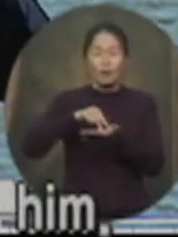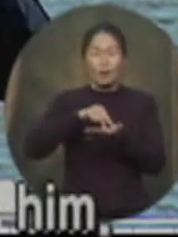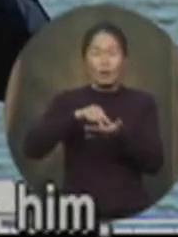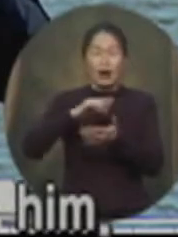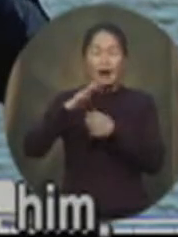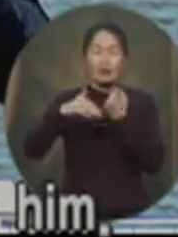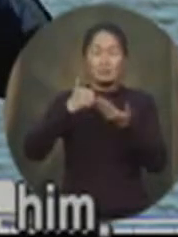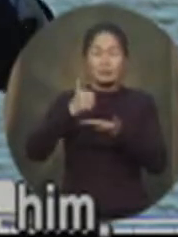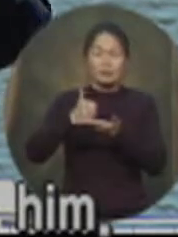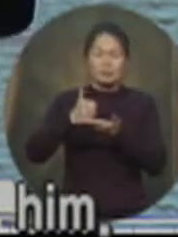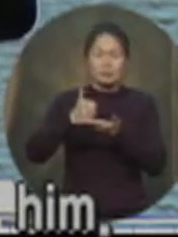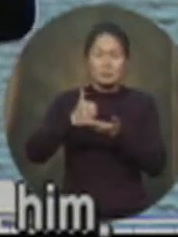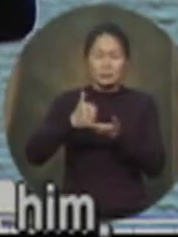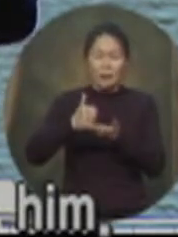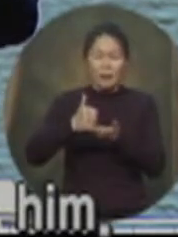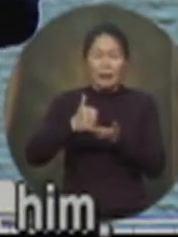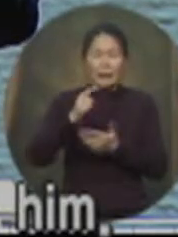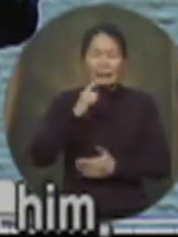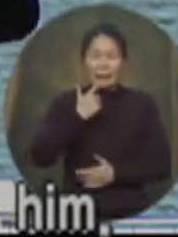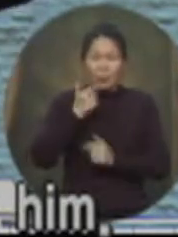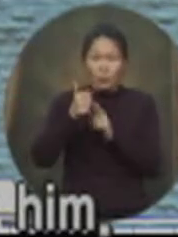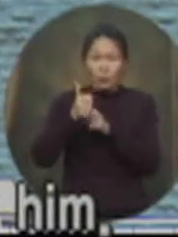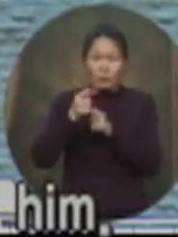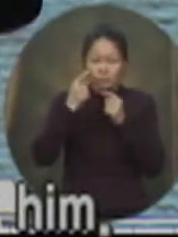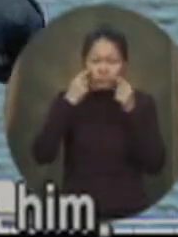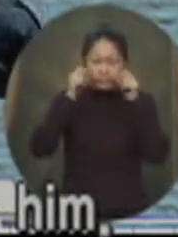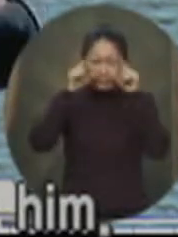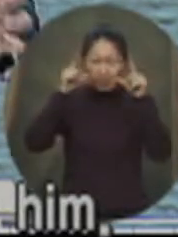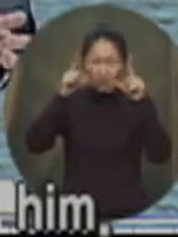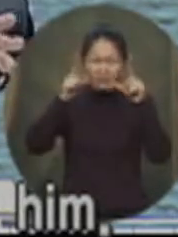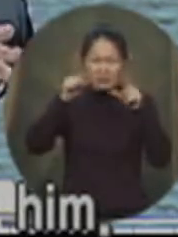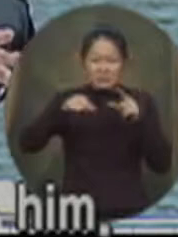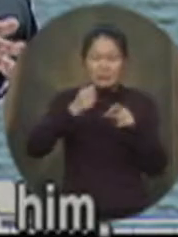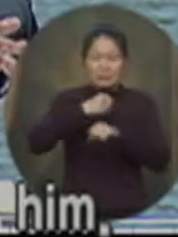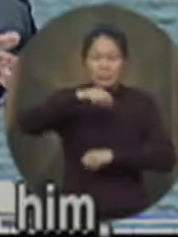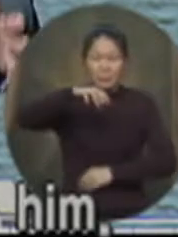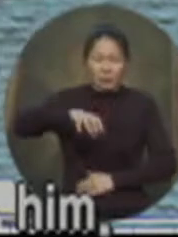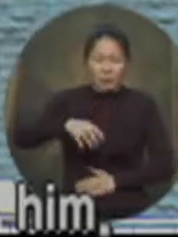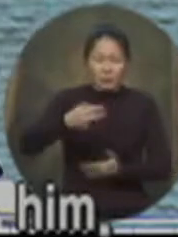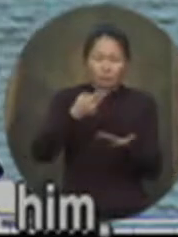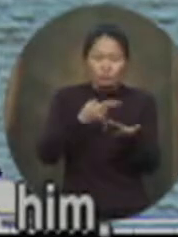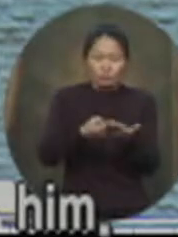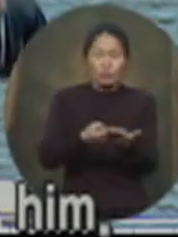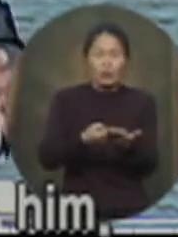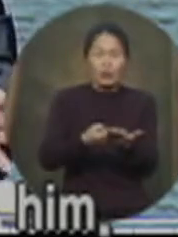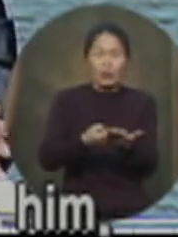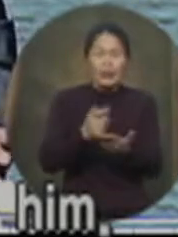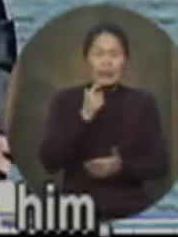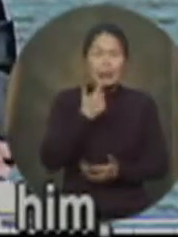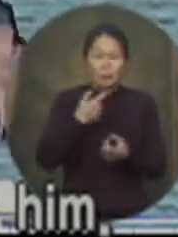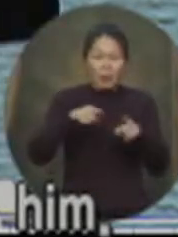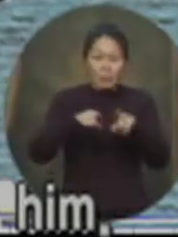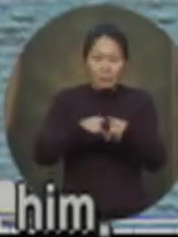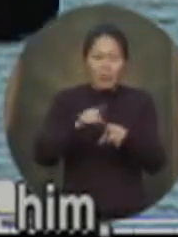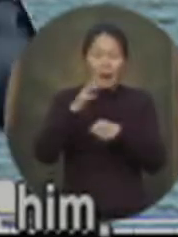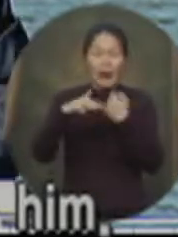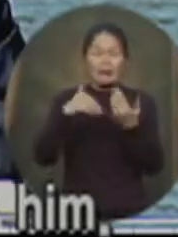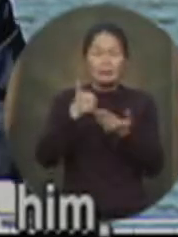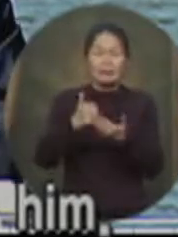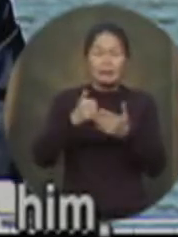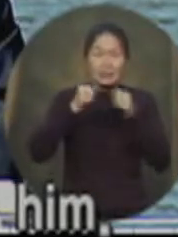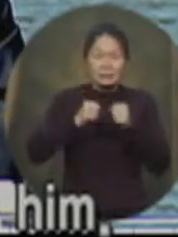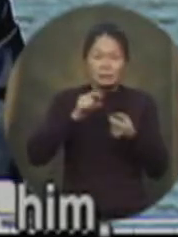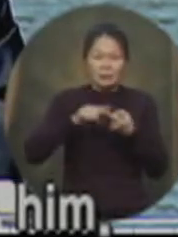하나님께서 야곱의 눈을 열어서 그 벧엘 들판에 누워 있는 야곱과 함께 하나님이 계신 것을 환상 중에